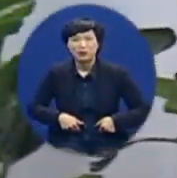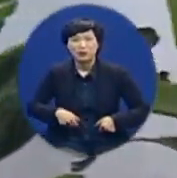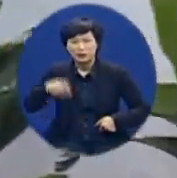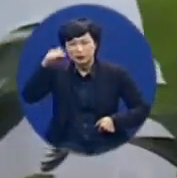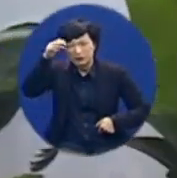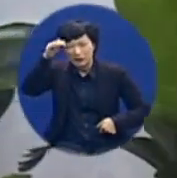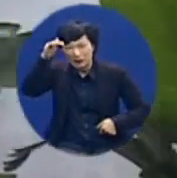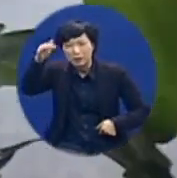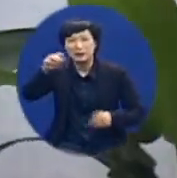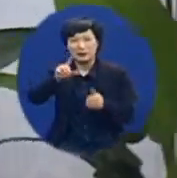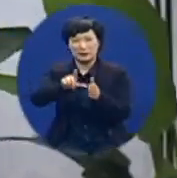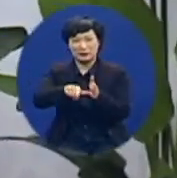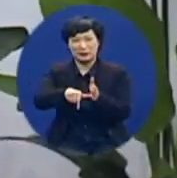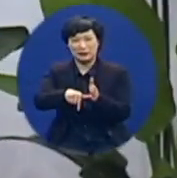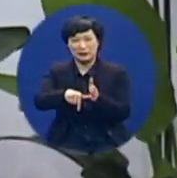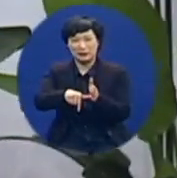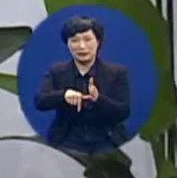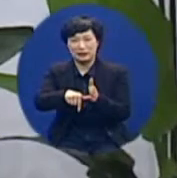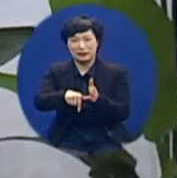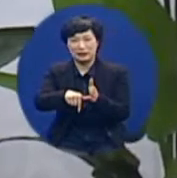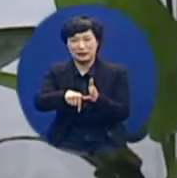될 점음